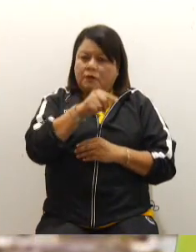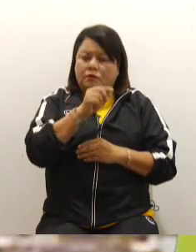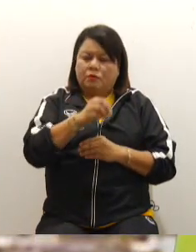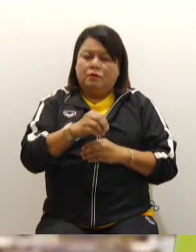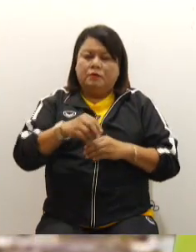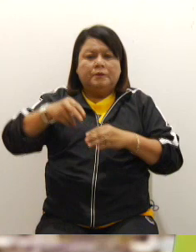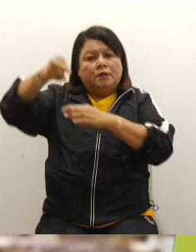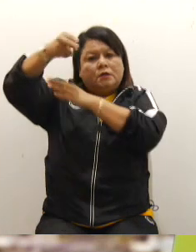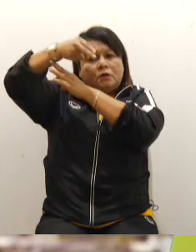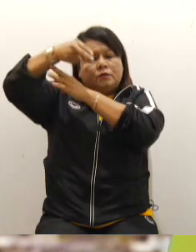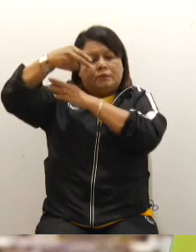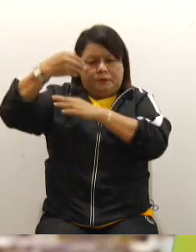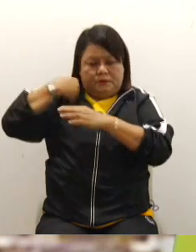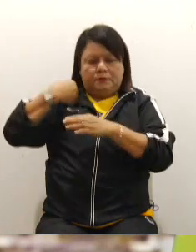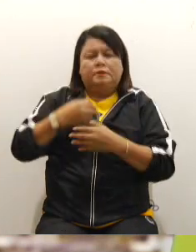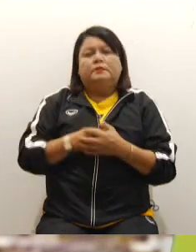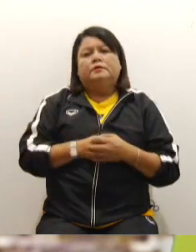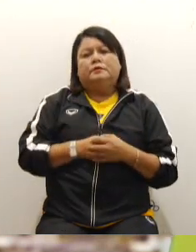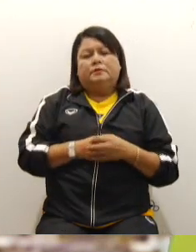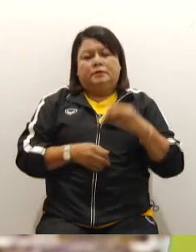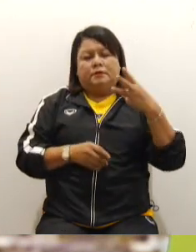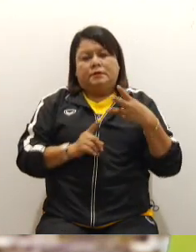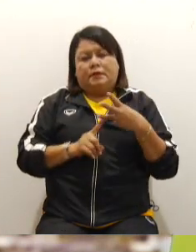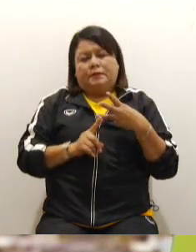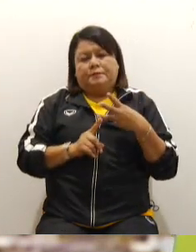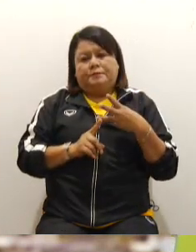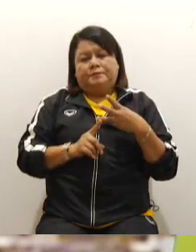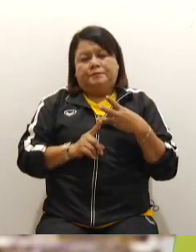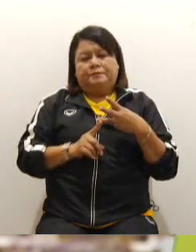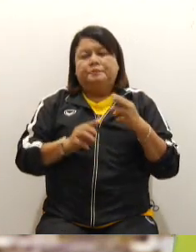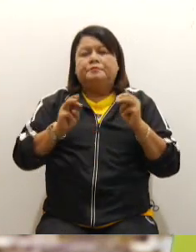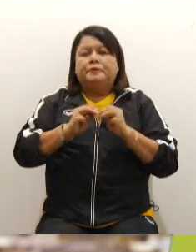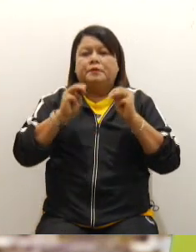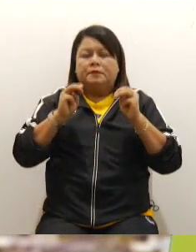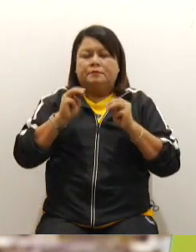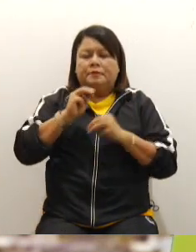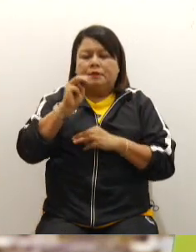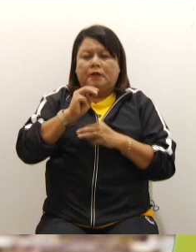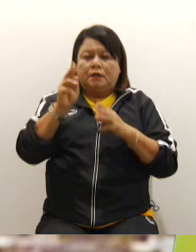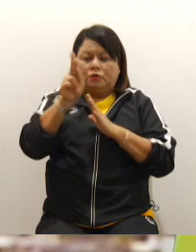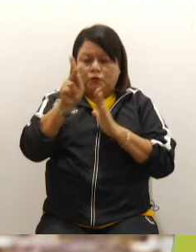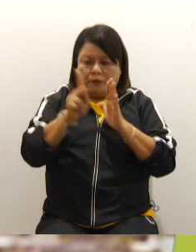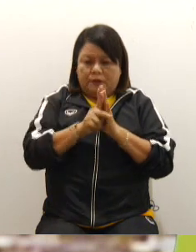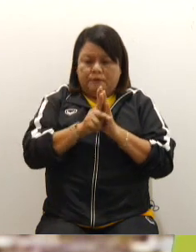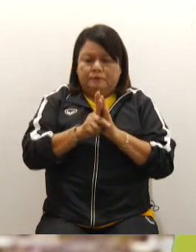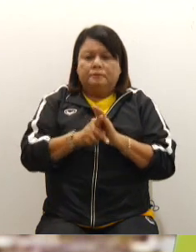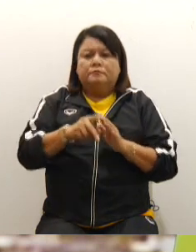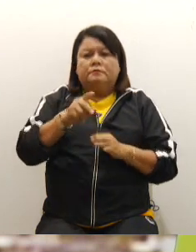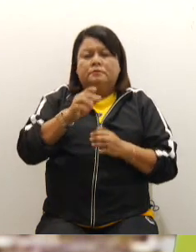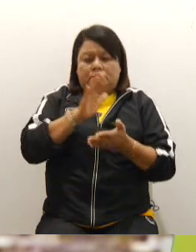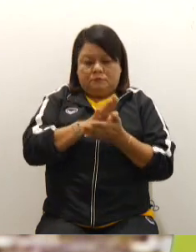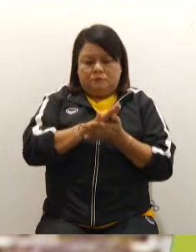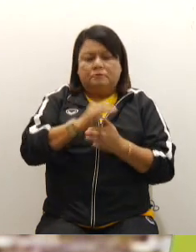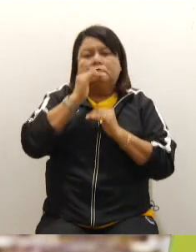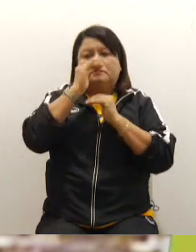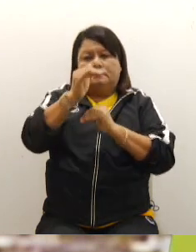ดอย่างนี้เป็นต้นนะครับและอันที่3ก็คือเรื่องของกฎเกณฑ์เรื่องของมาตรการเป็นเรื่องที่สถานศึกษาจะต้องกำหนดไว้ให้ชัดเจนนะ